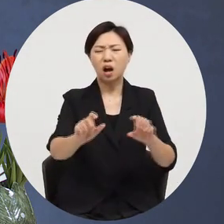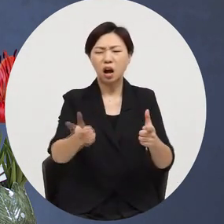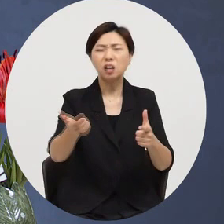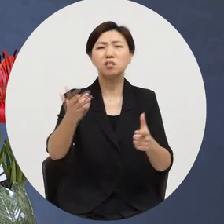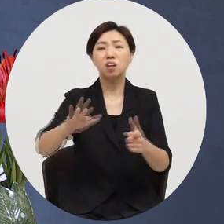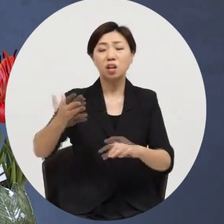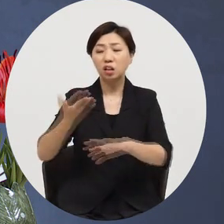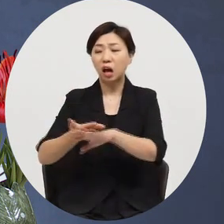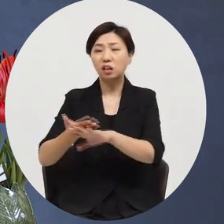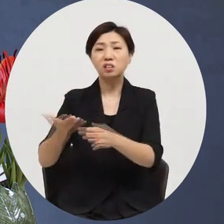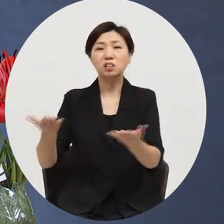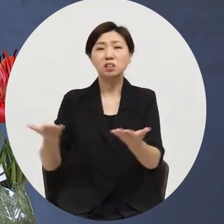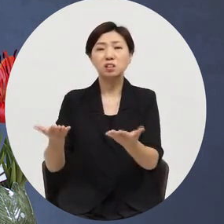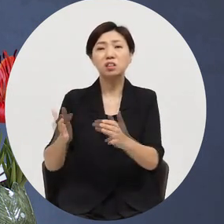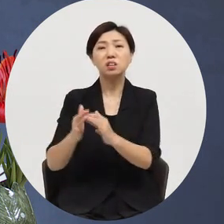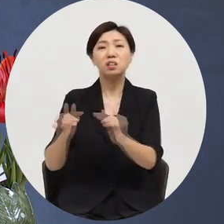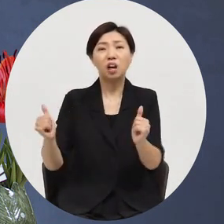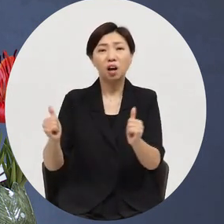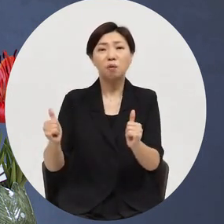그런 생각 하지 말라는 거예요.